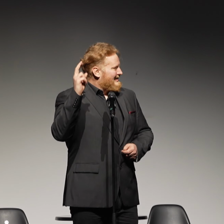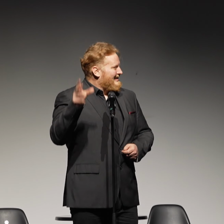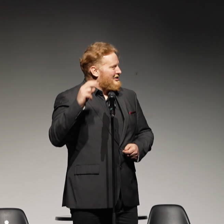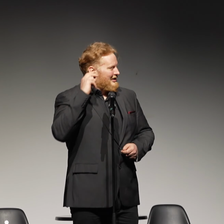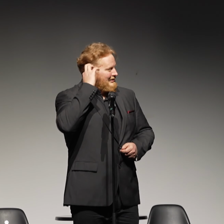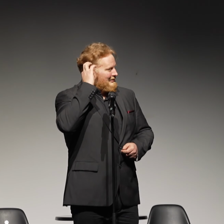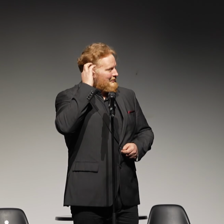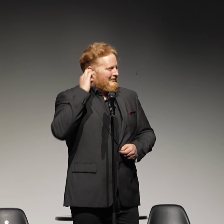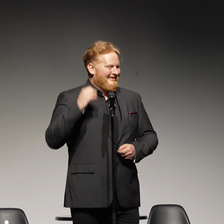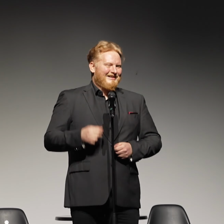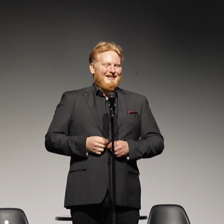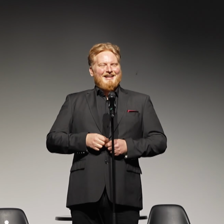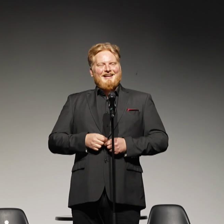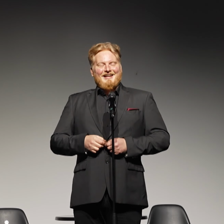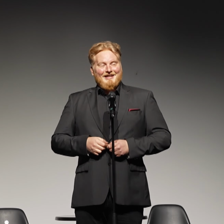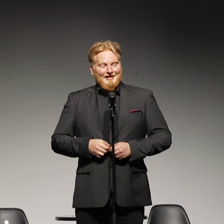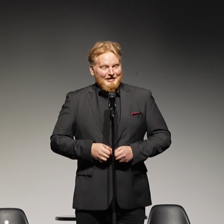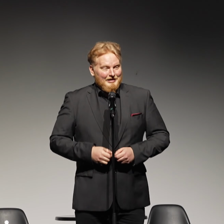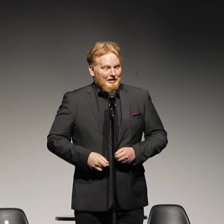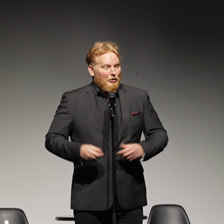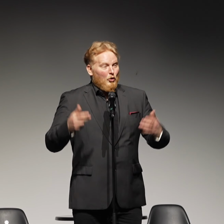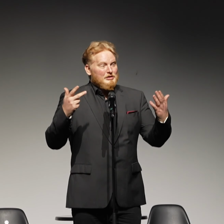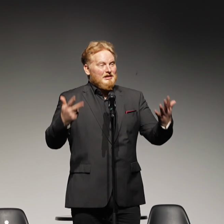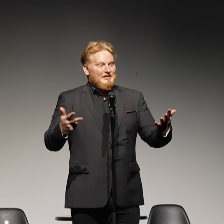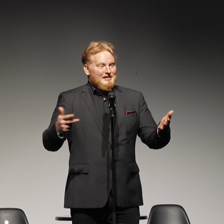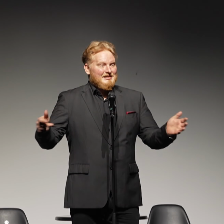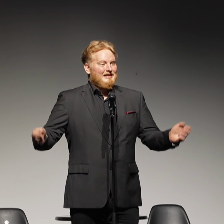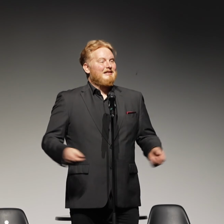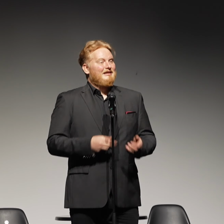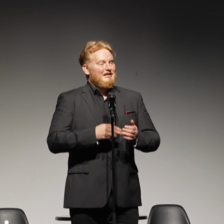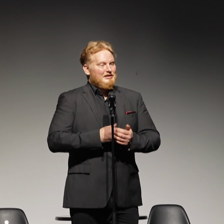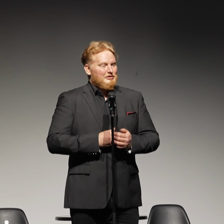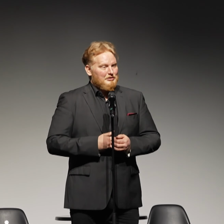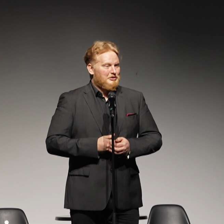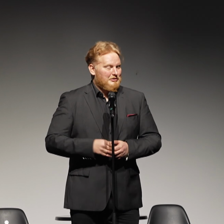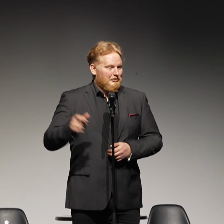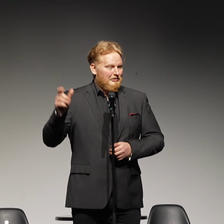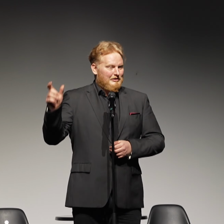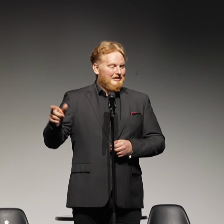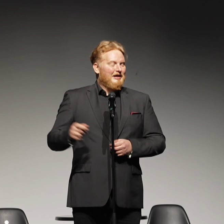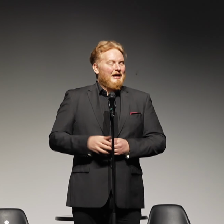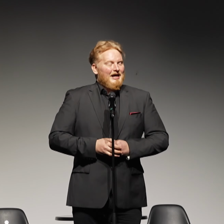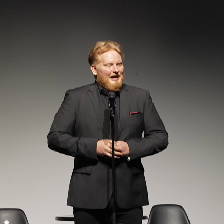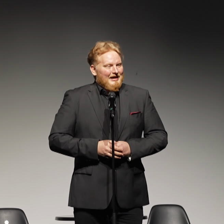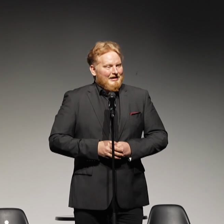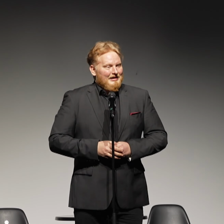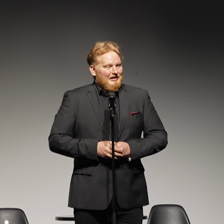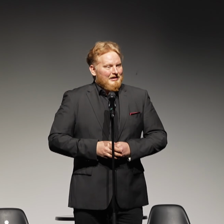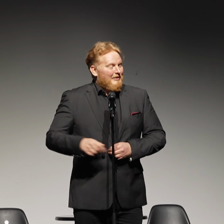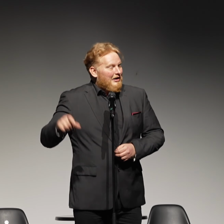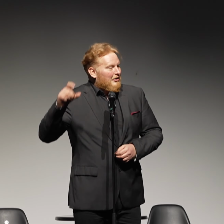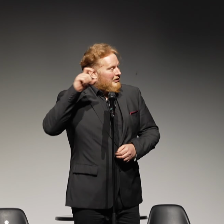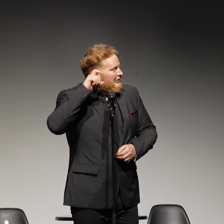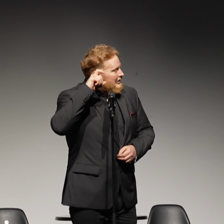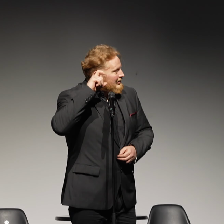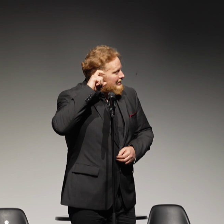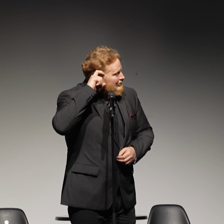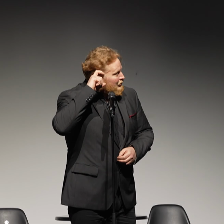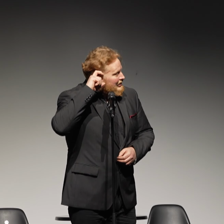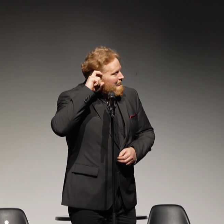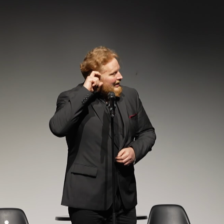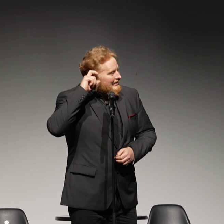slišati in kar 80 tisoč ljudi, ki imajo